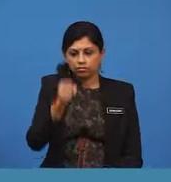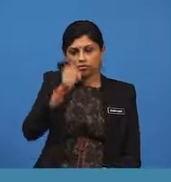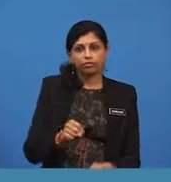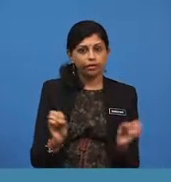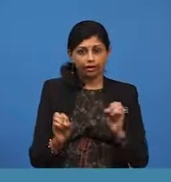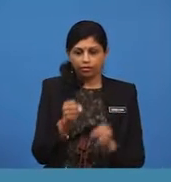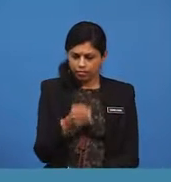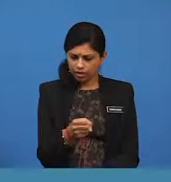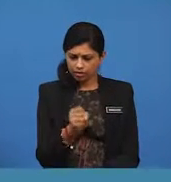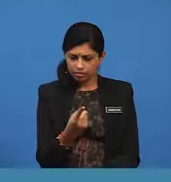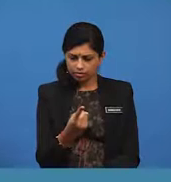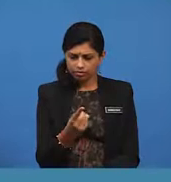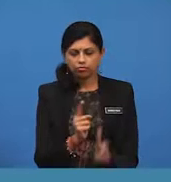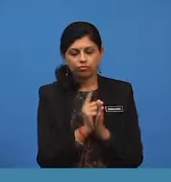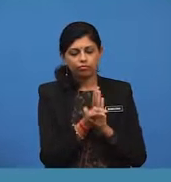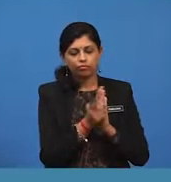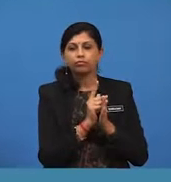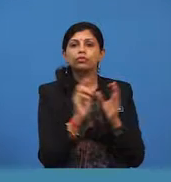pada galvanometer.